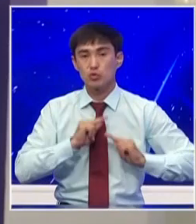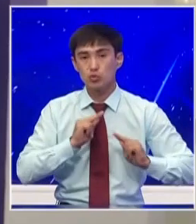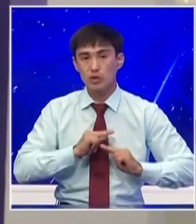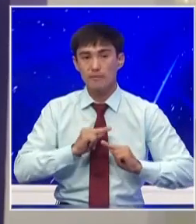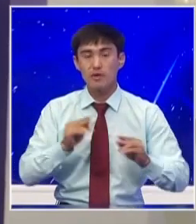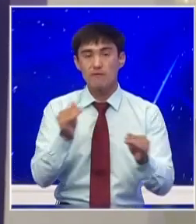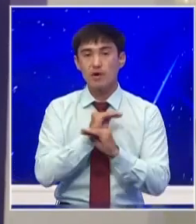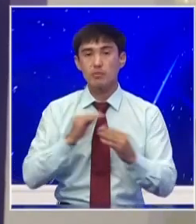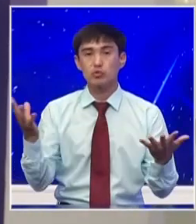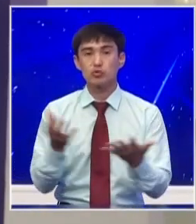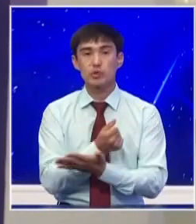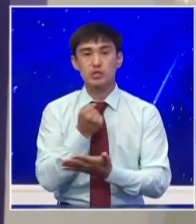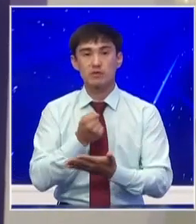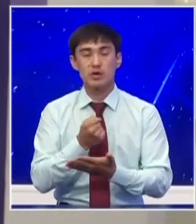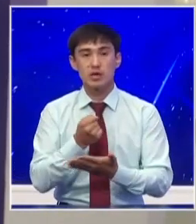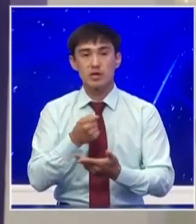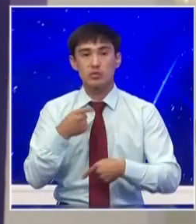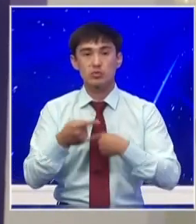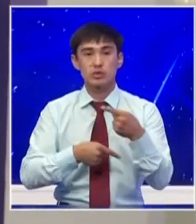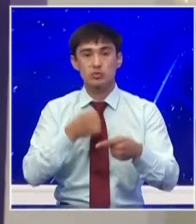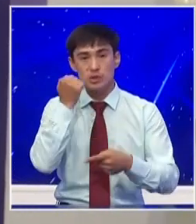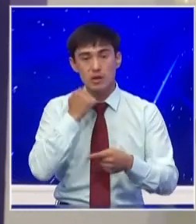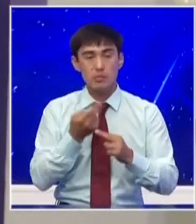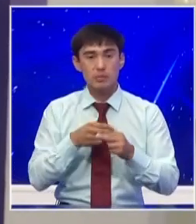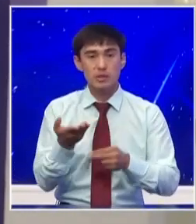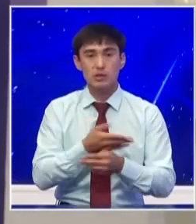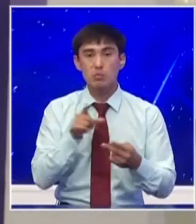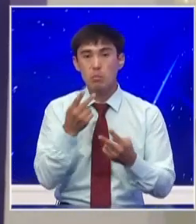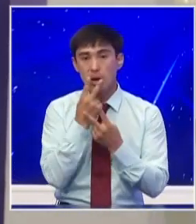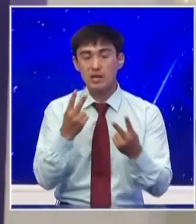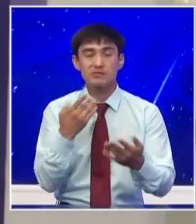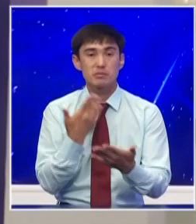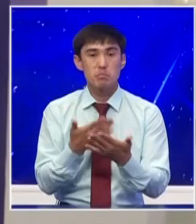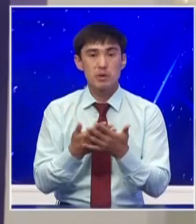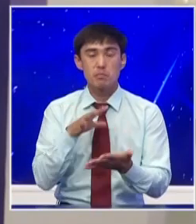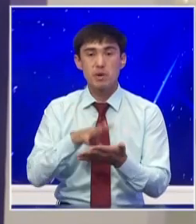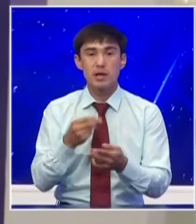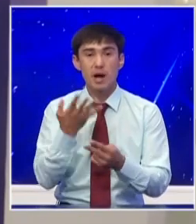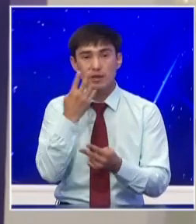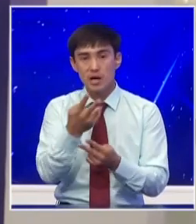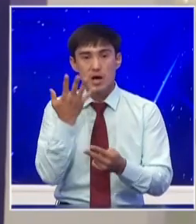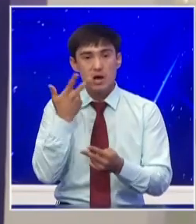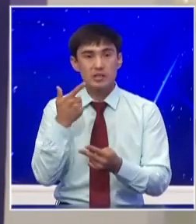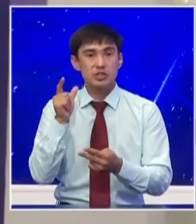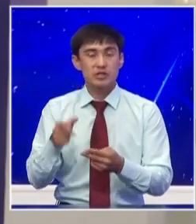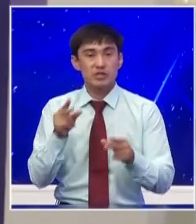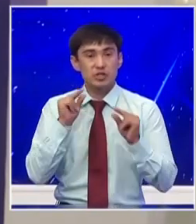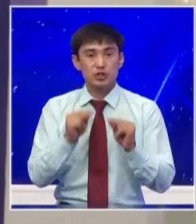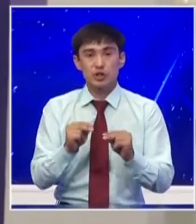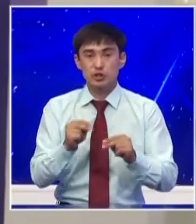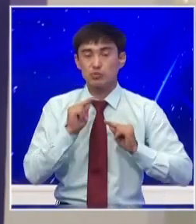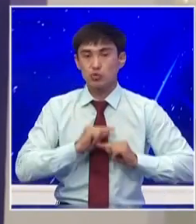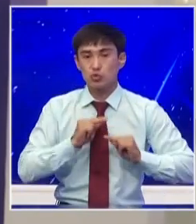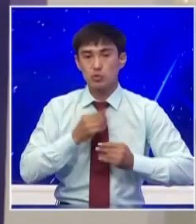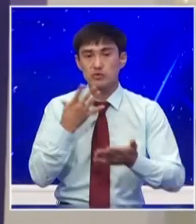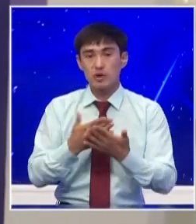формат успешного успеха устарел, и нам надо показывать молодежи примеры, когда человек своим честным